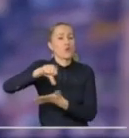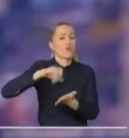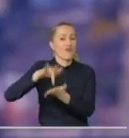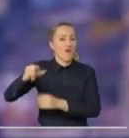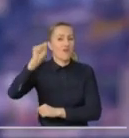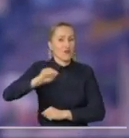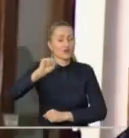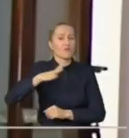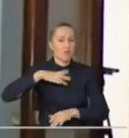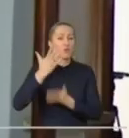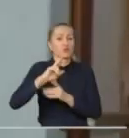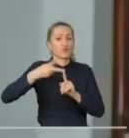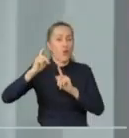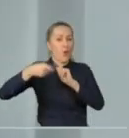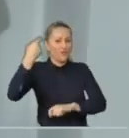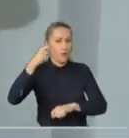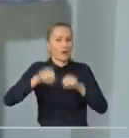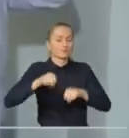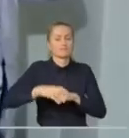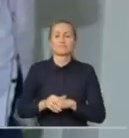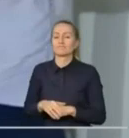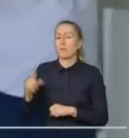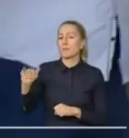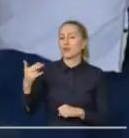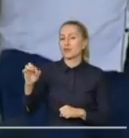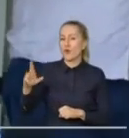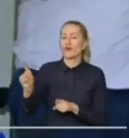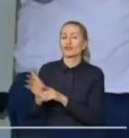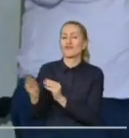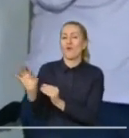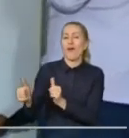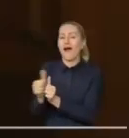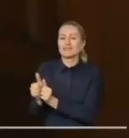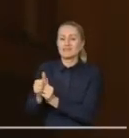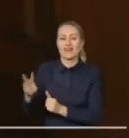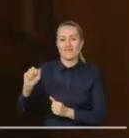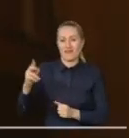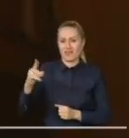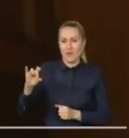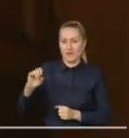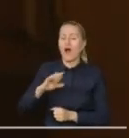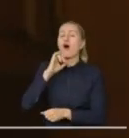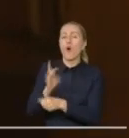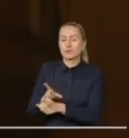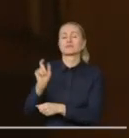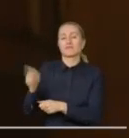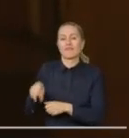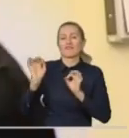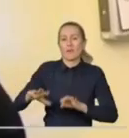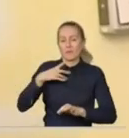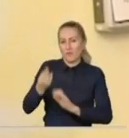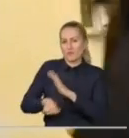apelacyjnym. Józef Pinior i jego asystent Jarosław Wardęga zostali oskarżeni o przyjmowanie łapówek w zamian za korzystne rozstrzygnięcia